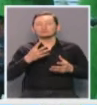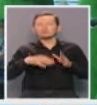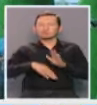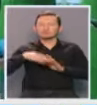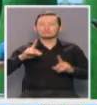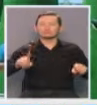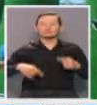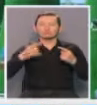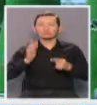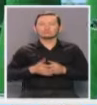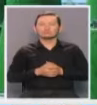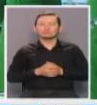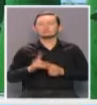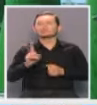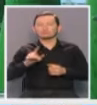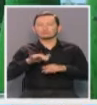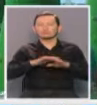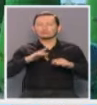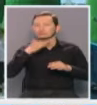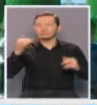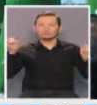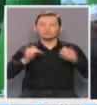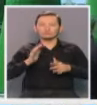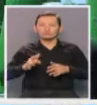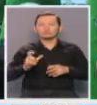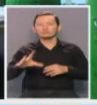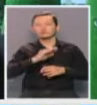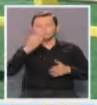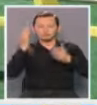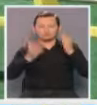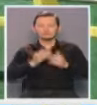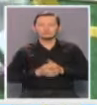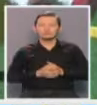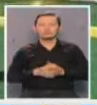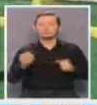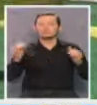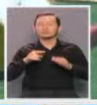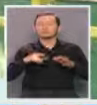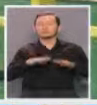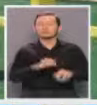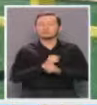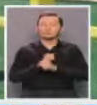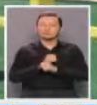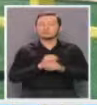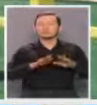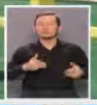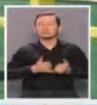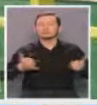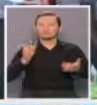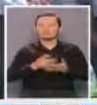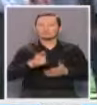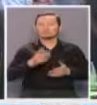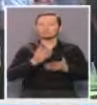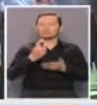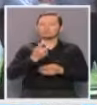аквапарку, чтобы народу было много и люди веселились. В комплексе есть места отдыха и для детей. Здесь есть